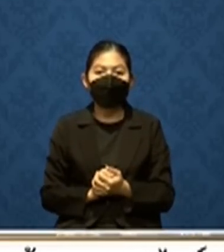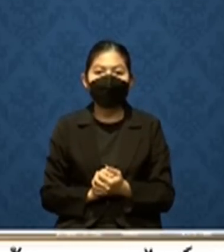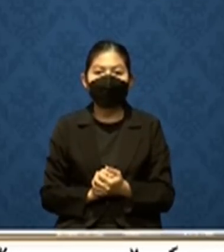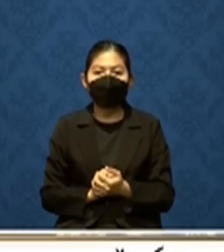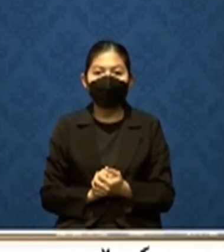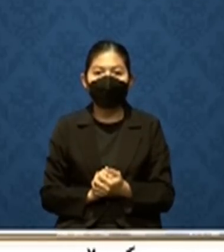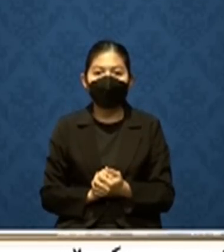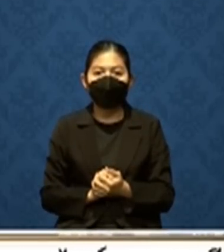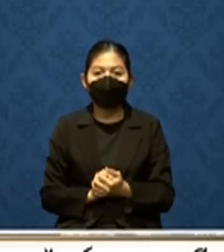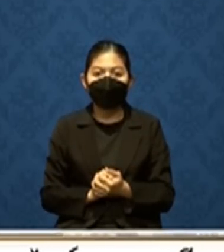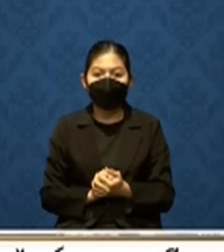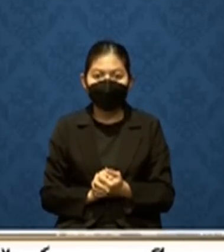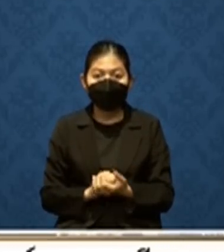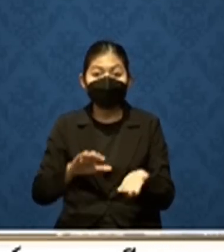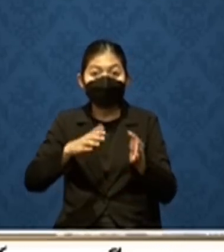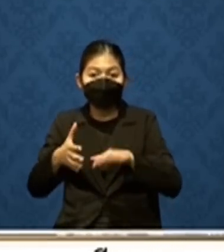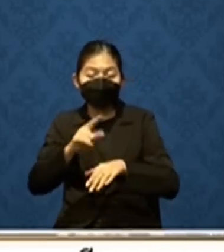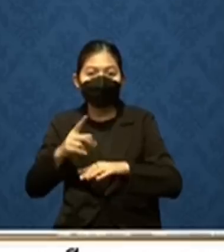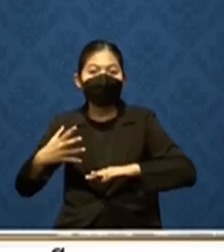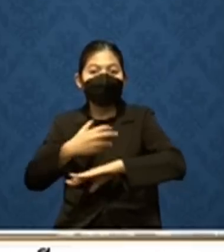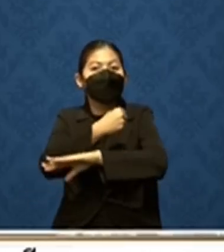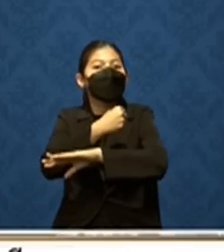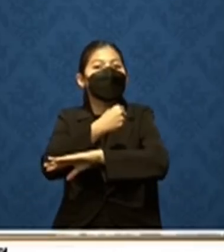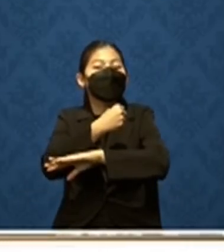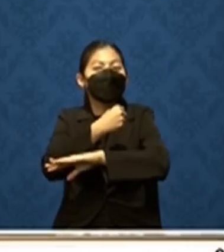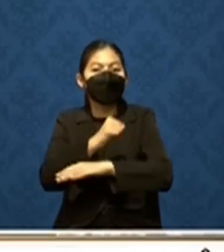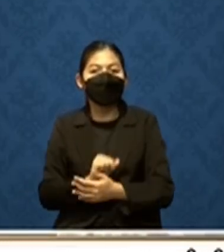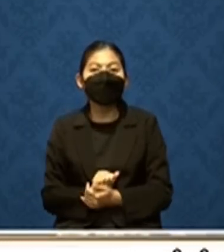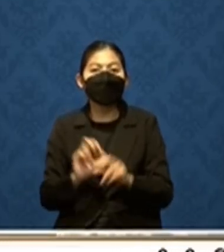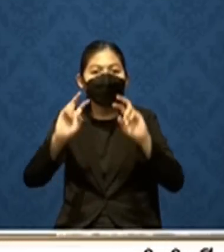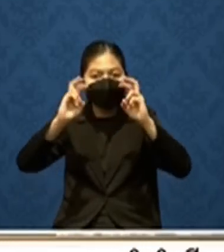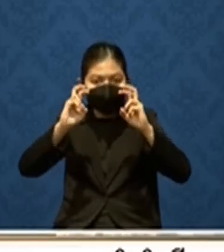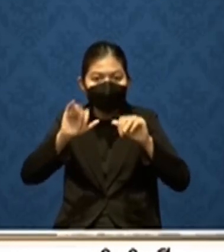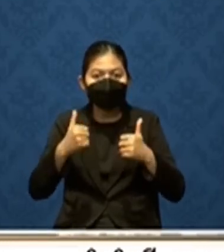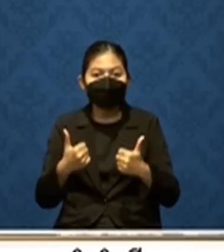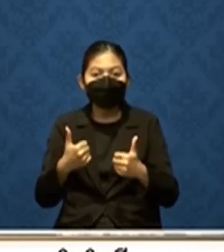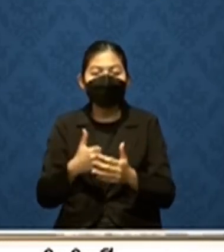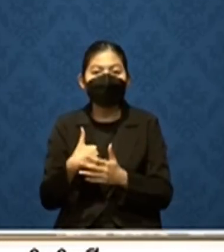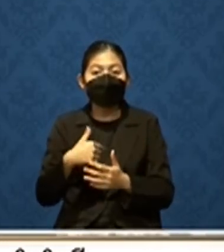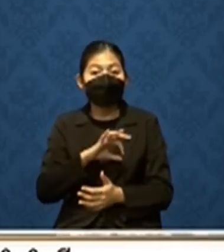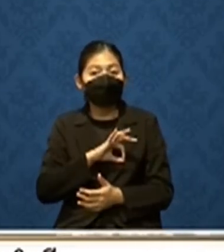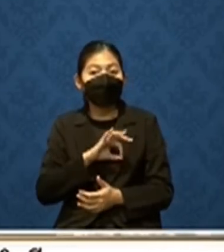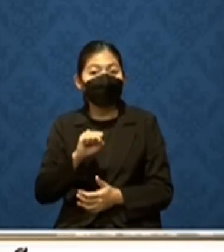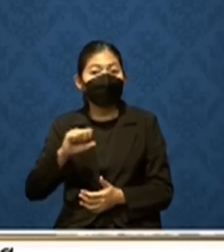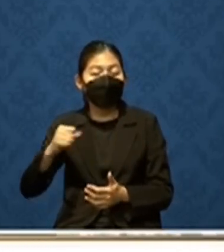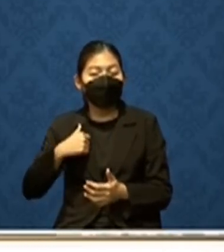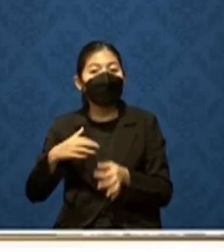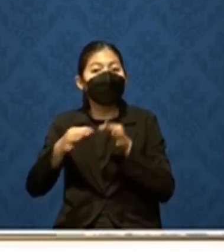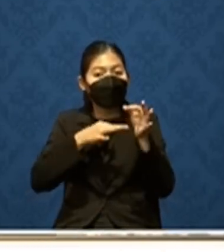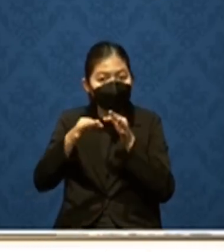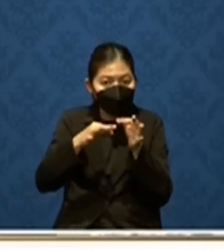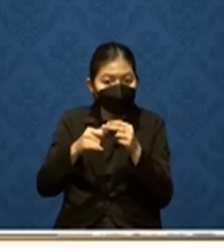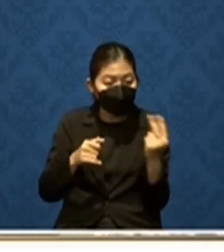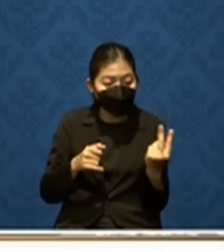มีความพินาศทางด้านการเมืองเรื่องนี้จะมีสมาชิกอย่างน้อย 2ท่านมาขยายฝั่ง